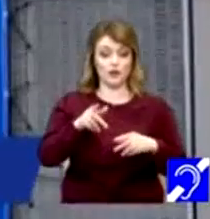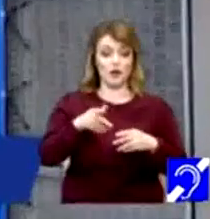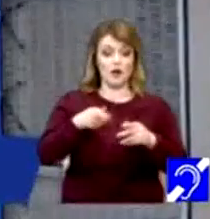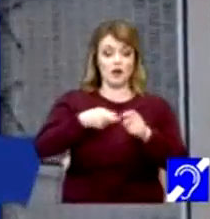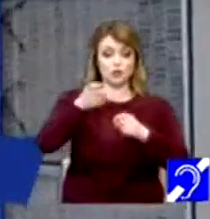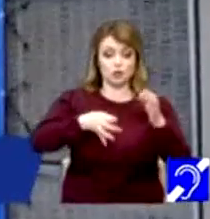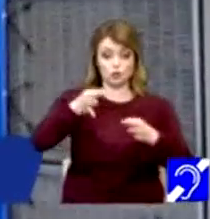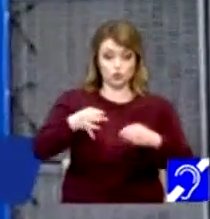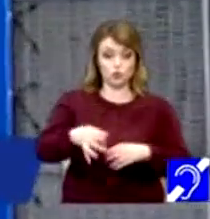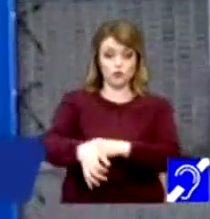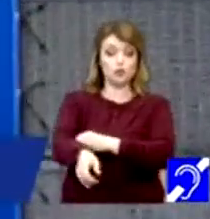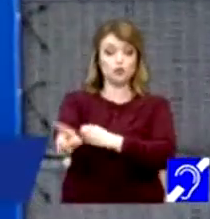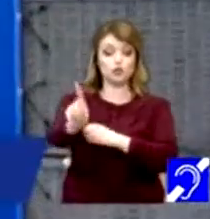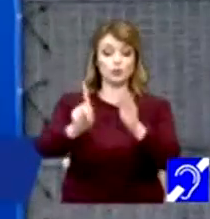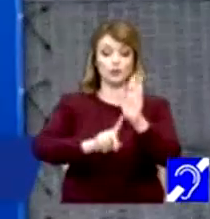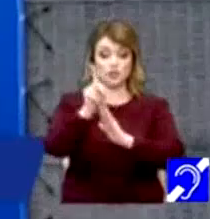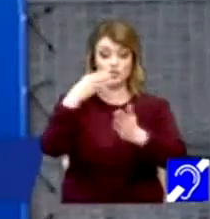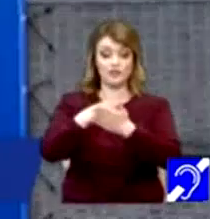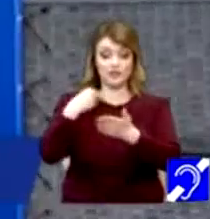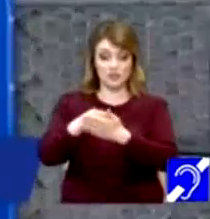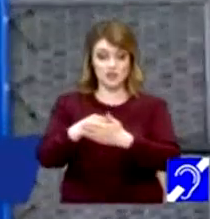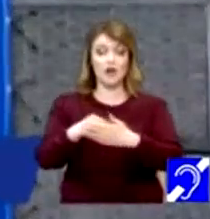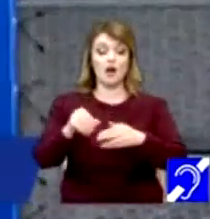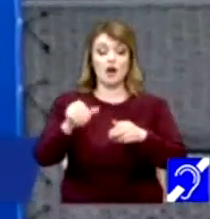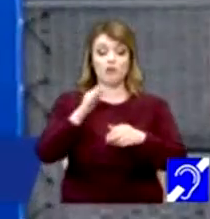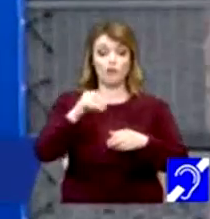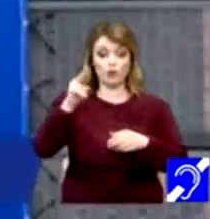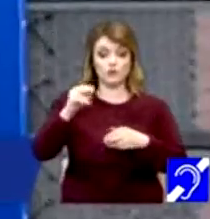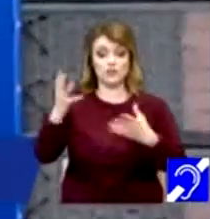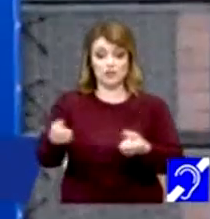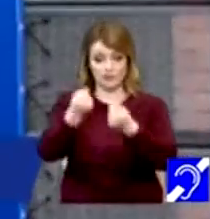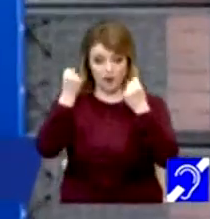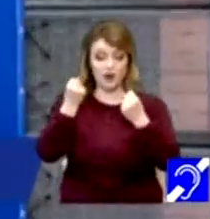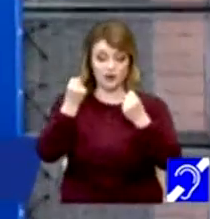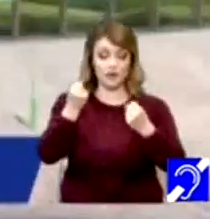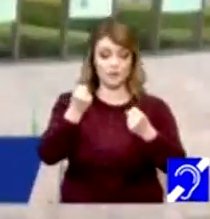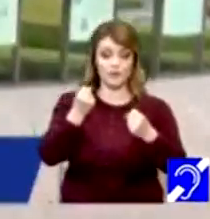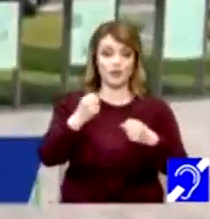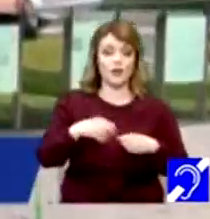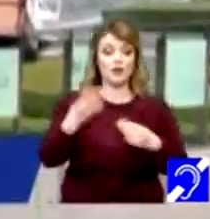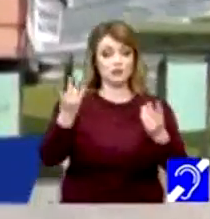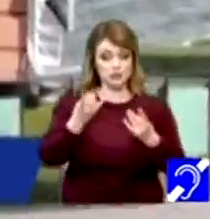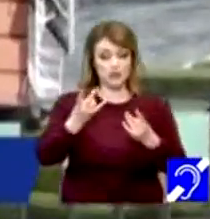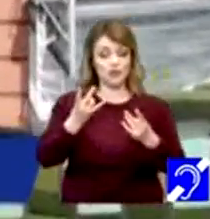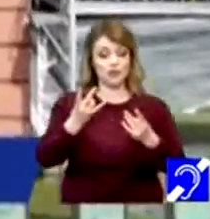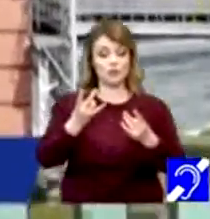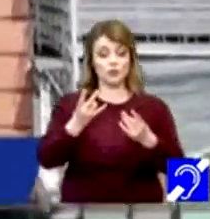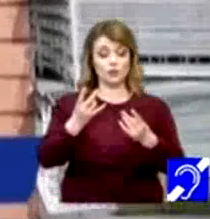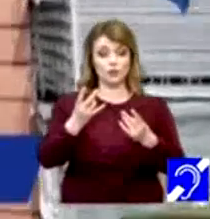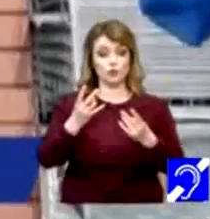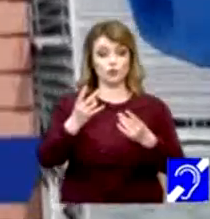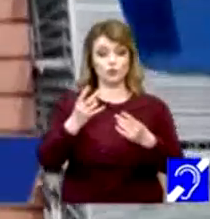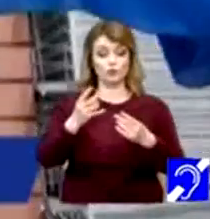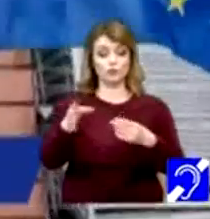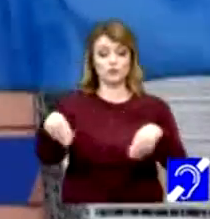Constituțională a Germaniei. Pentru a începe finanțarea, fondul de salvare în valoare de 750 de miliarde de euro trebuie ratificat de toate